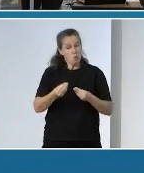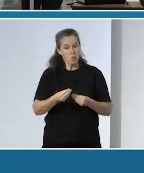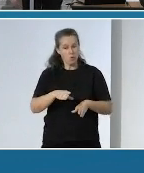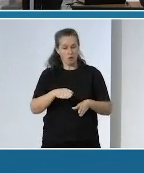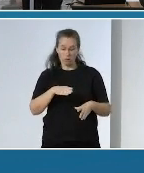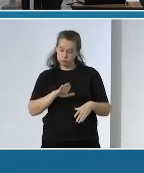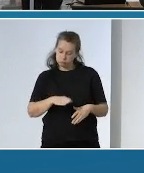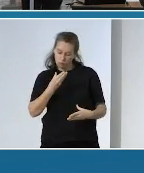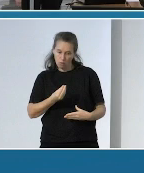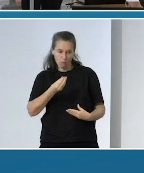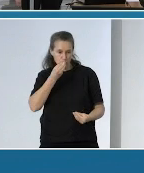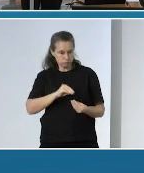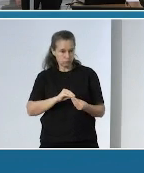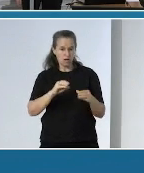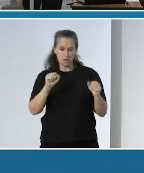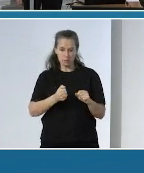dans la petite enfance.